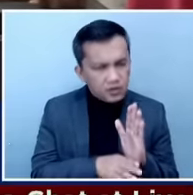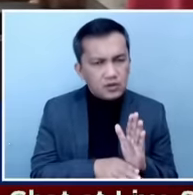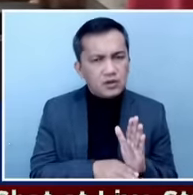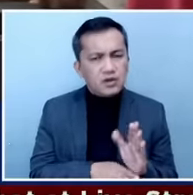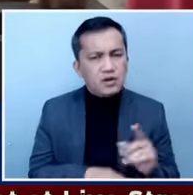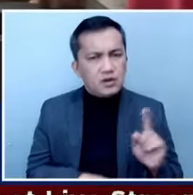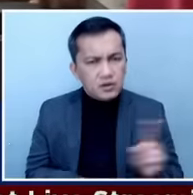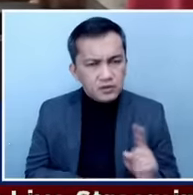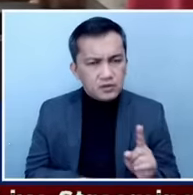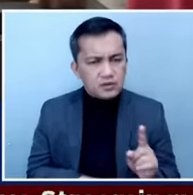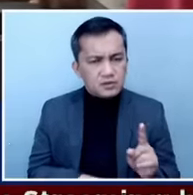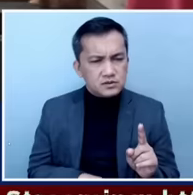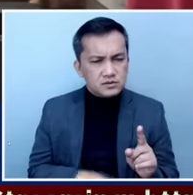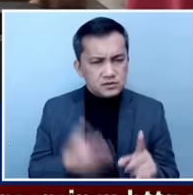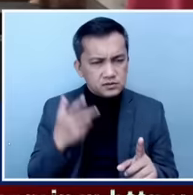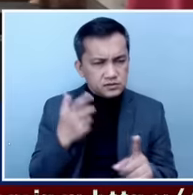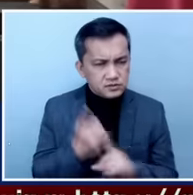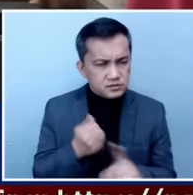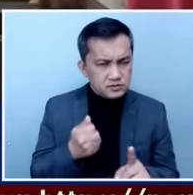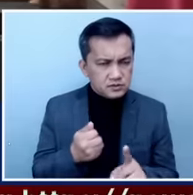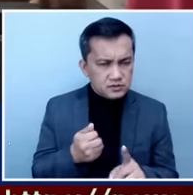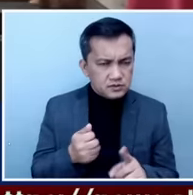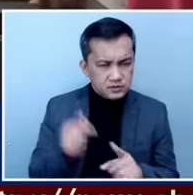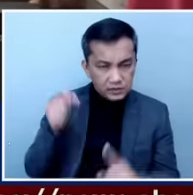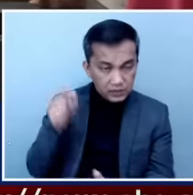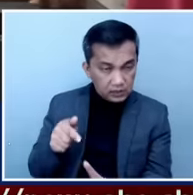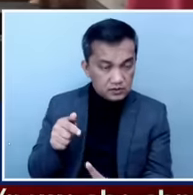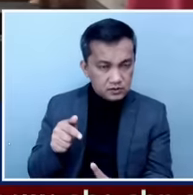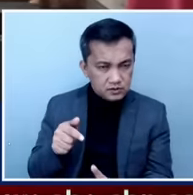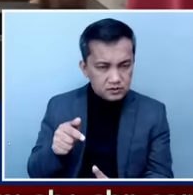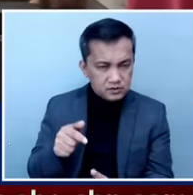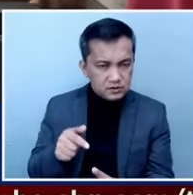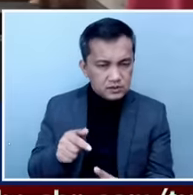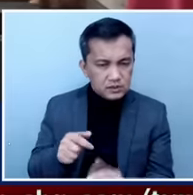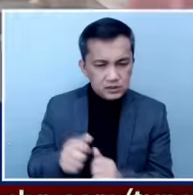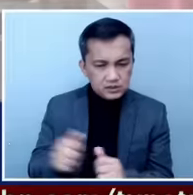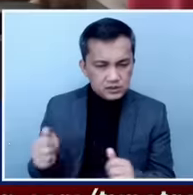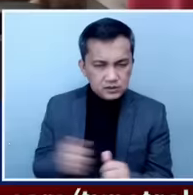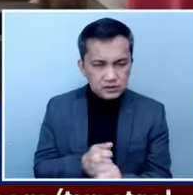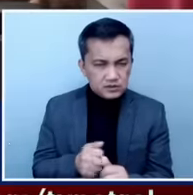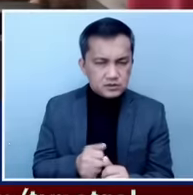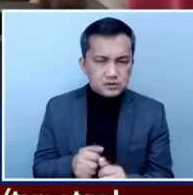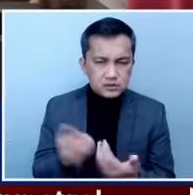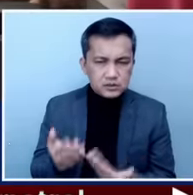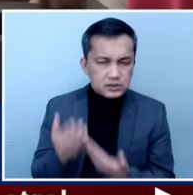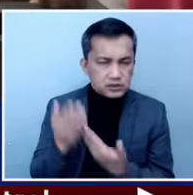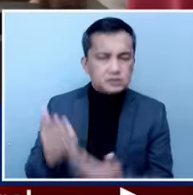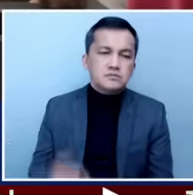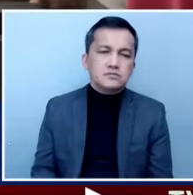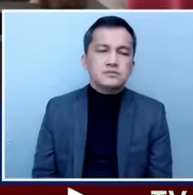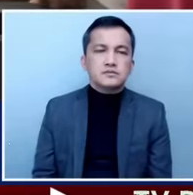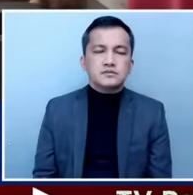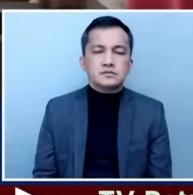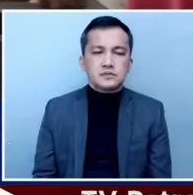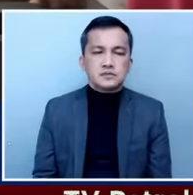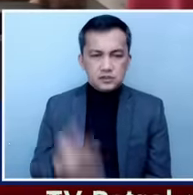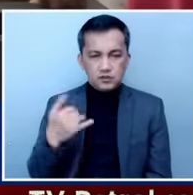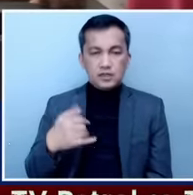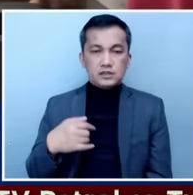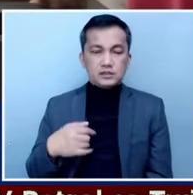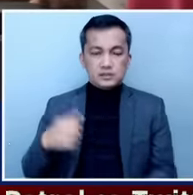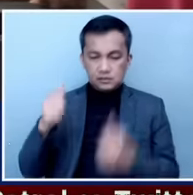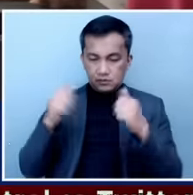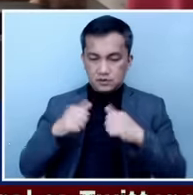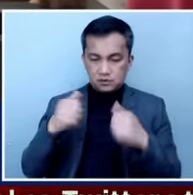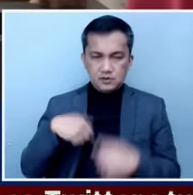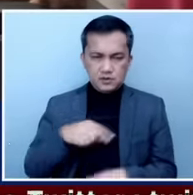ang magiging epekto at intensyon sa likod na bungkahin ito. Kaya, napagkasunduan namin